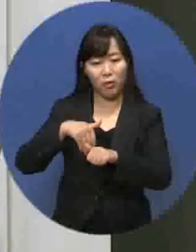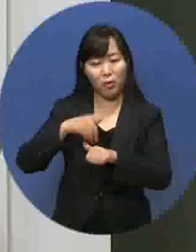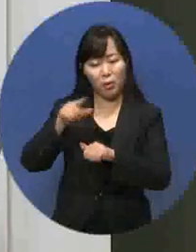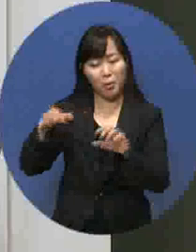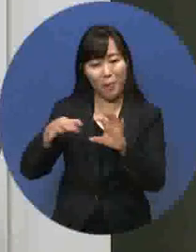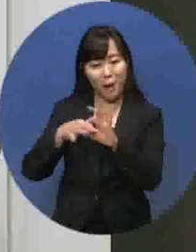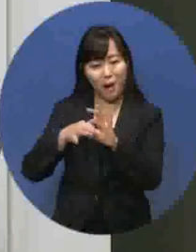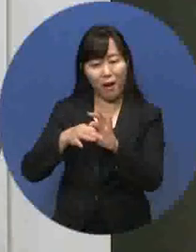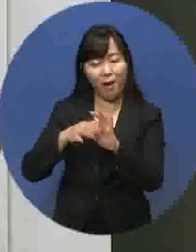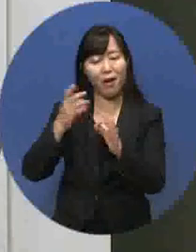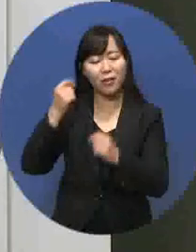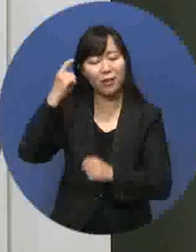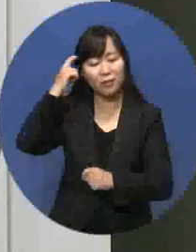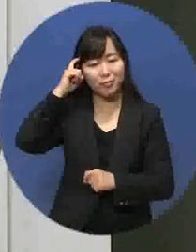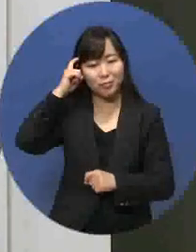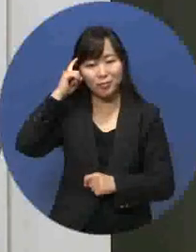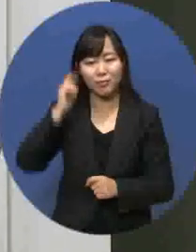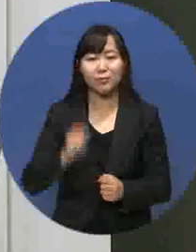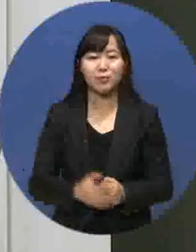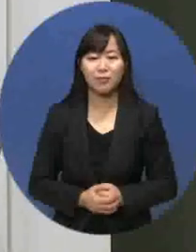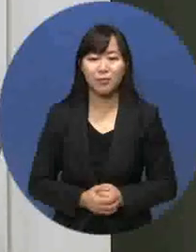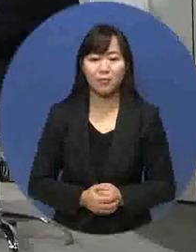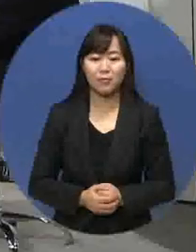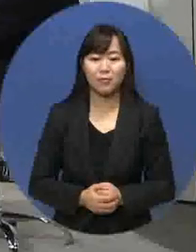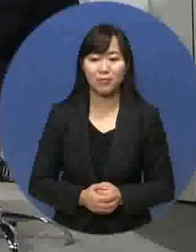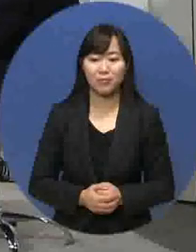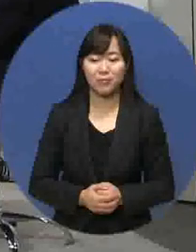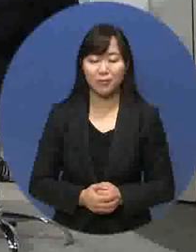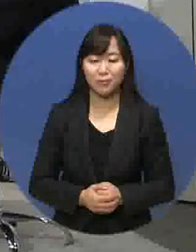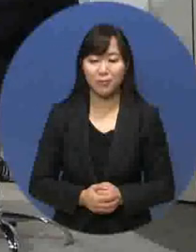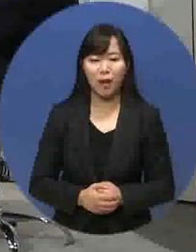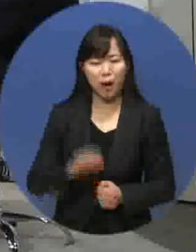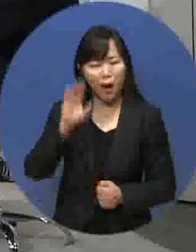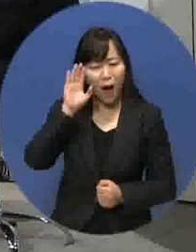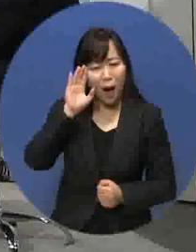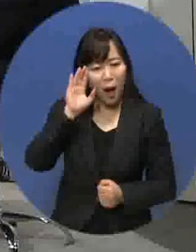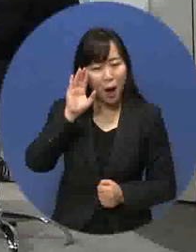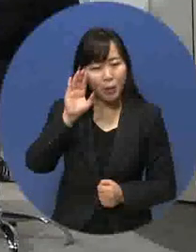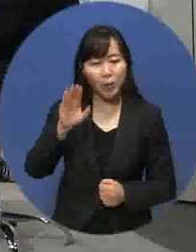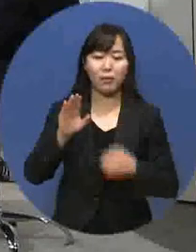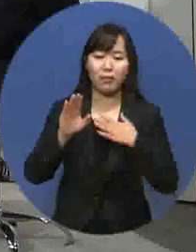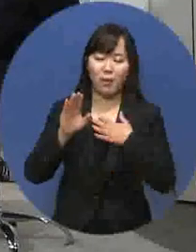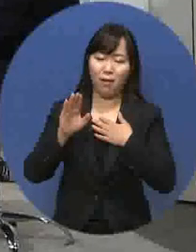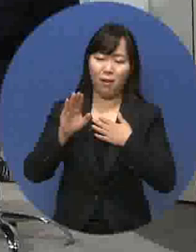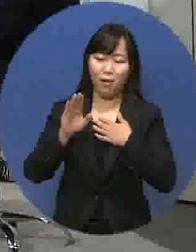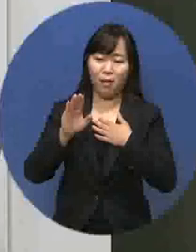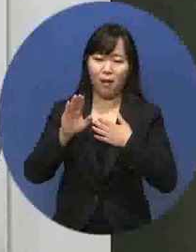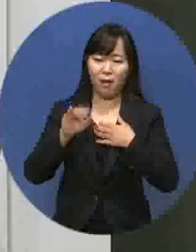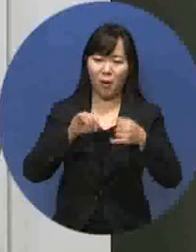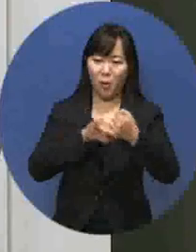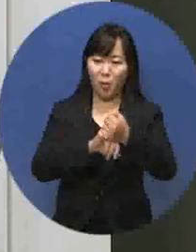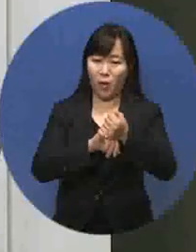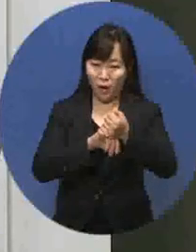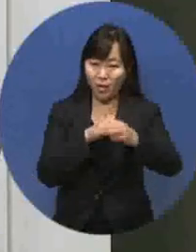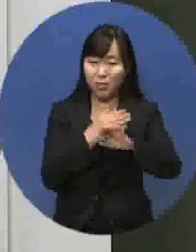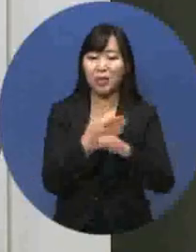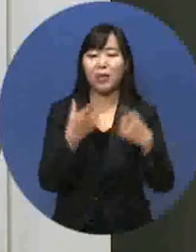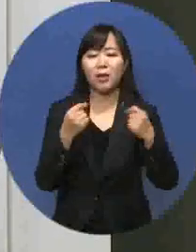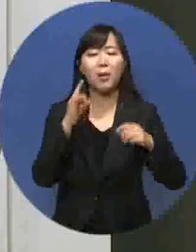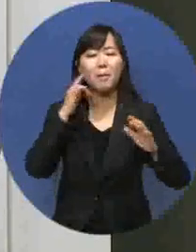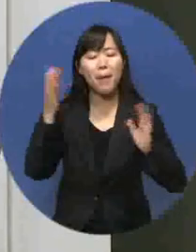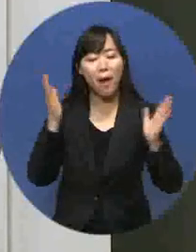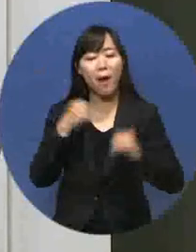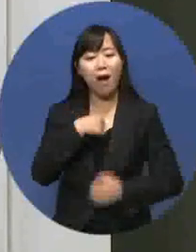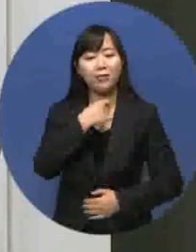연유가 되지 않았나 그런 생각을 좀 해봐요. 네, 앞으로는 내가 꼭 한다면은 나 이런